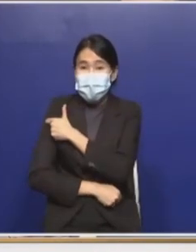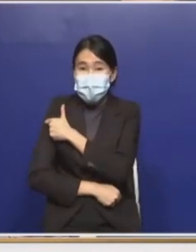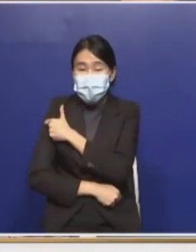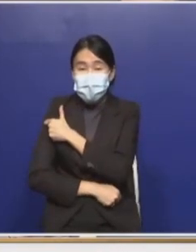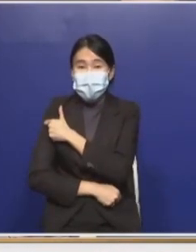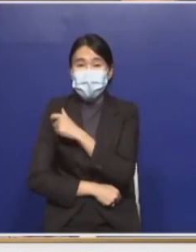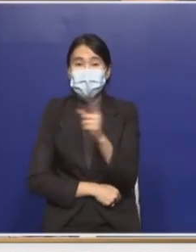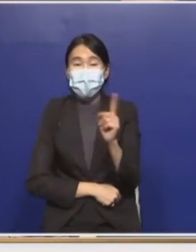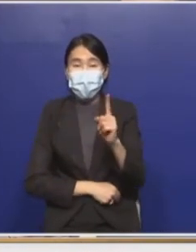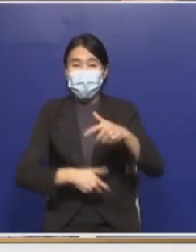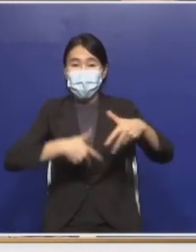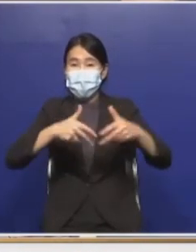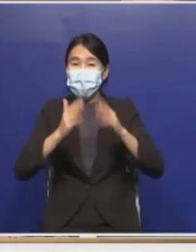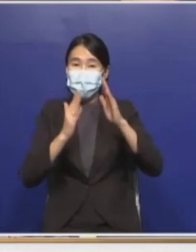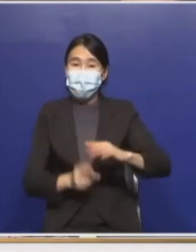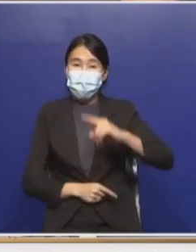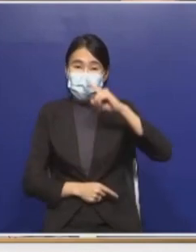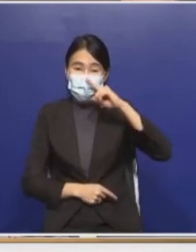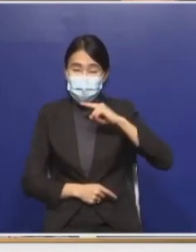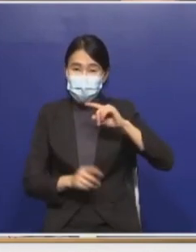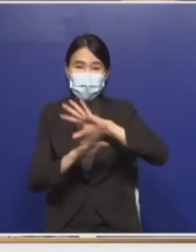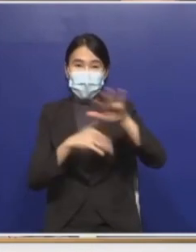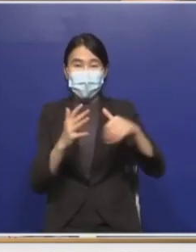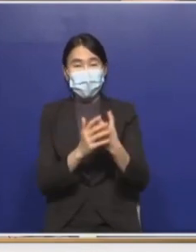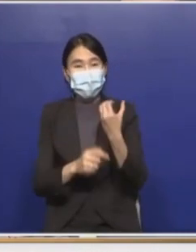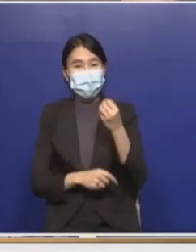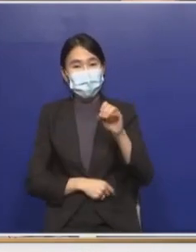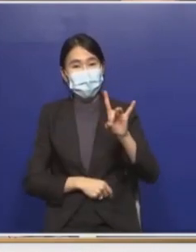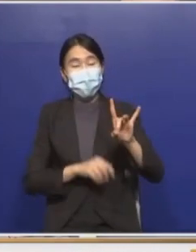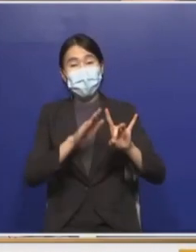ำหรับประชากรที่อายุมากกว่า18ปี